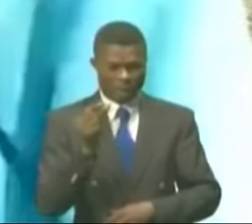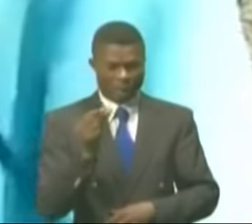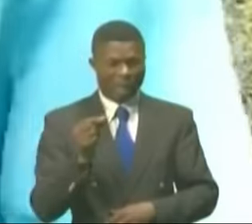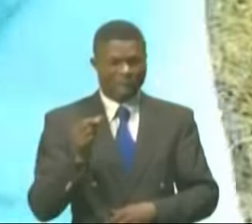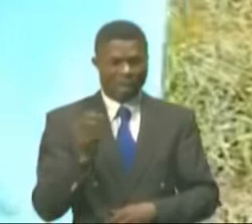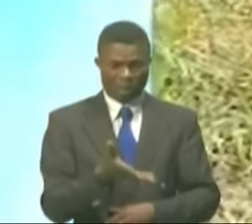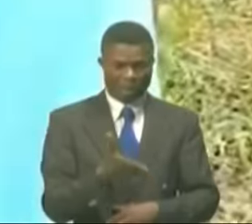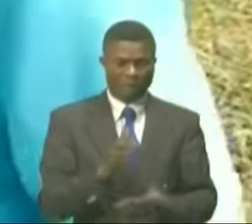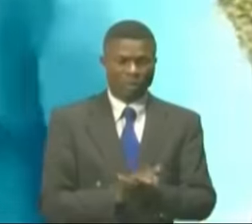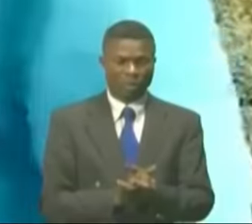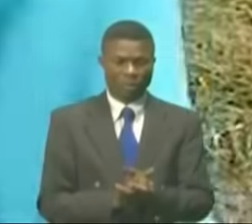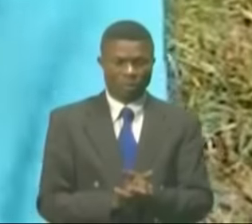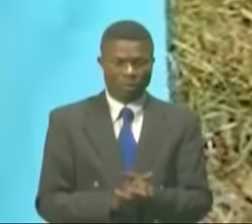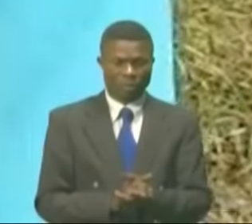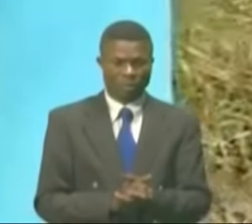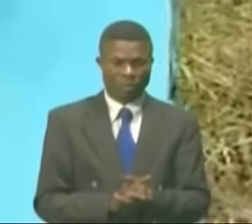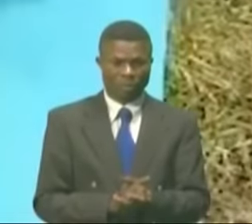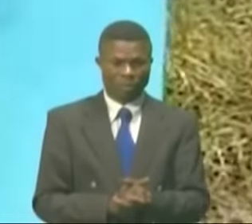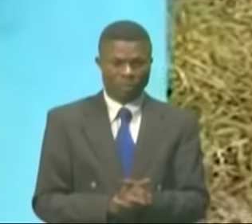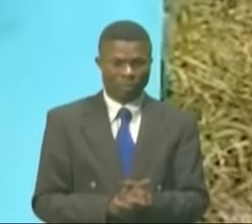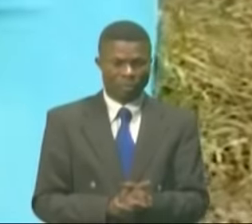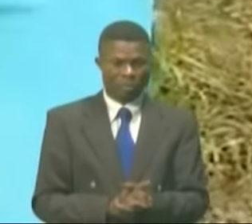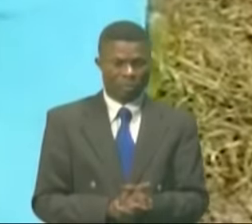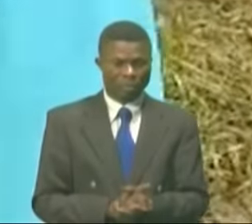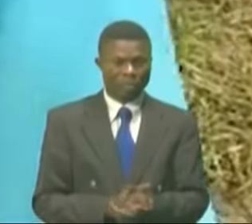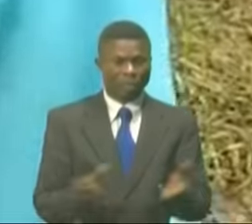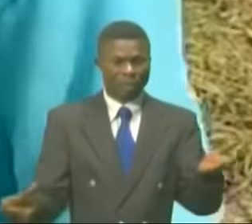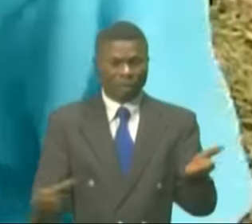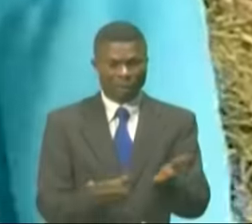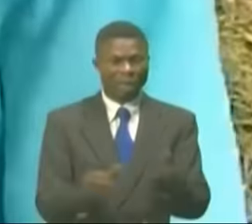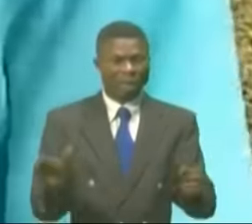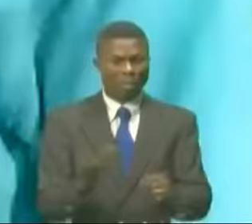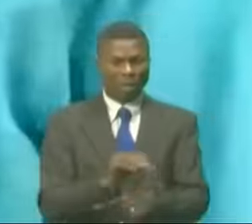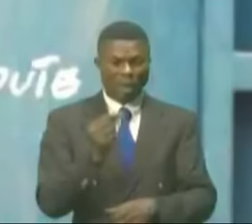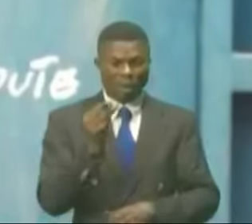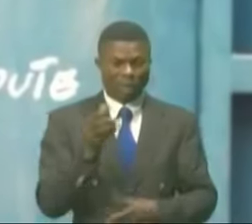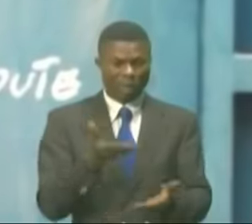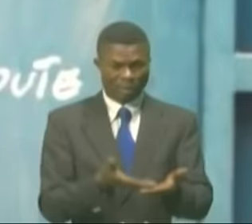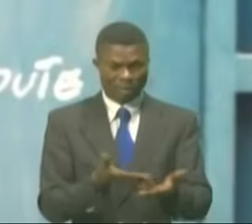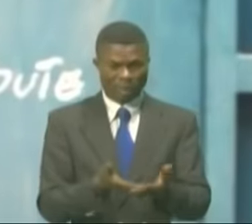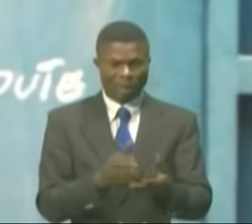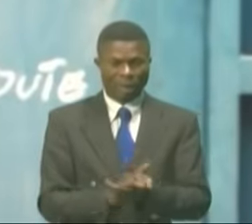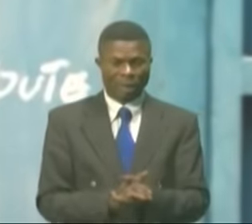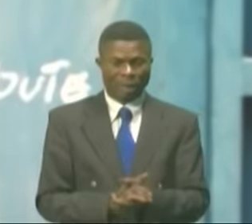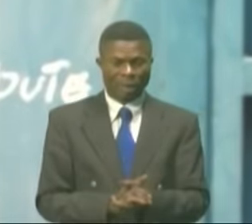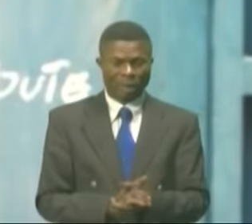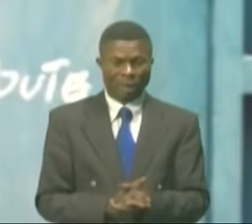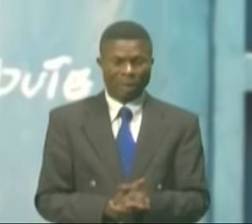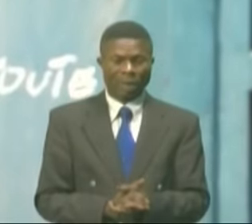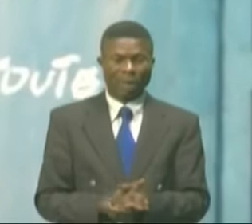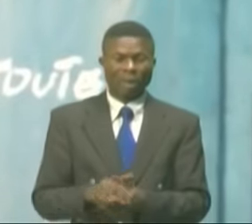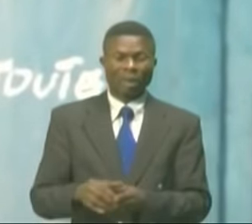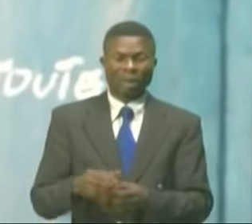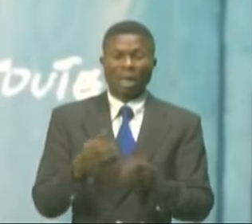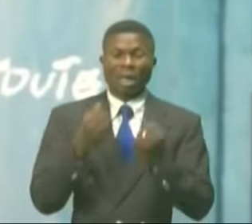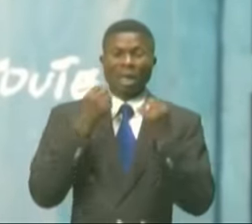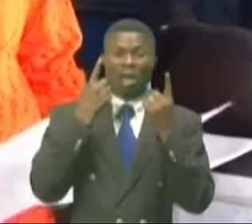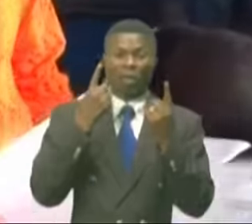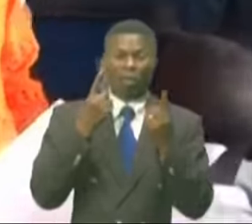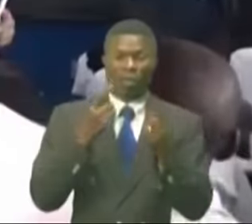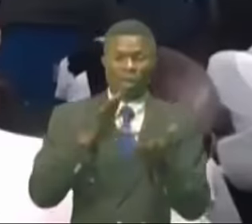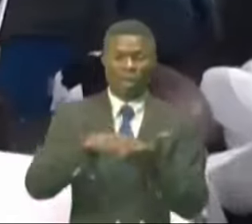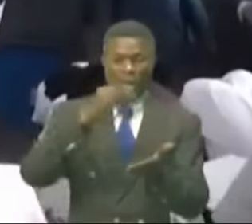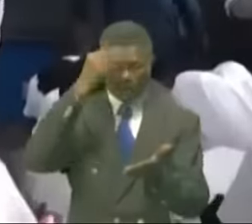En Un spectacle qui a eu lieu pendant que les